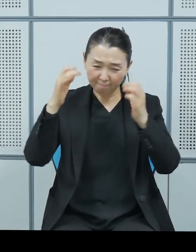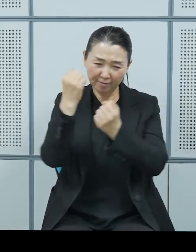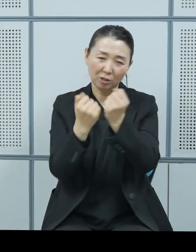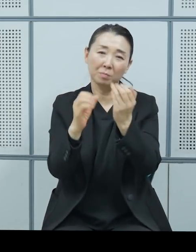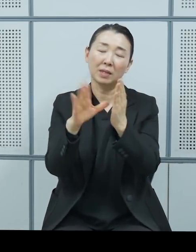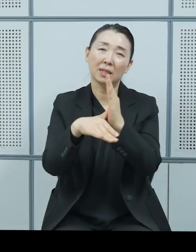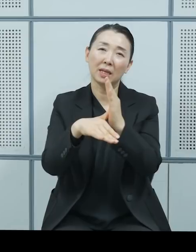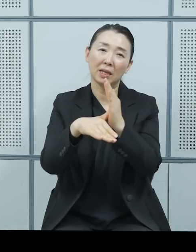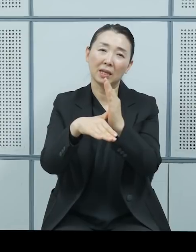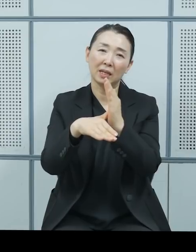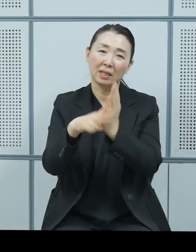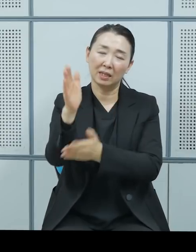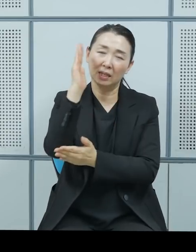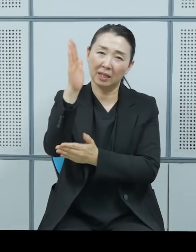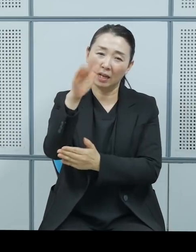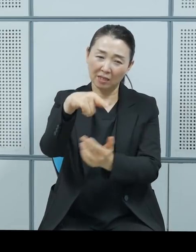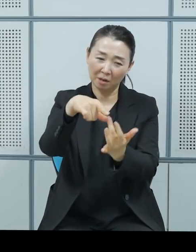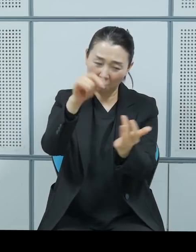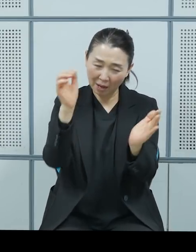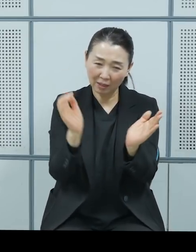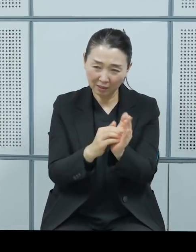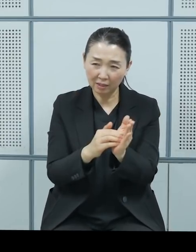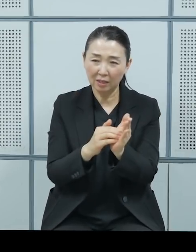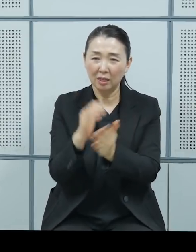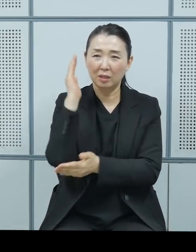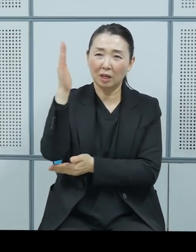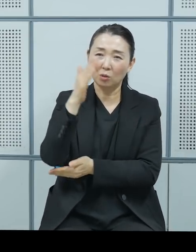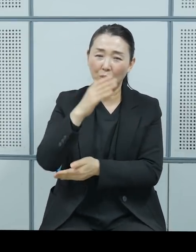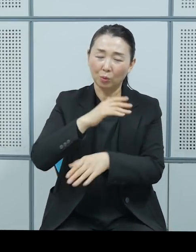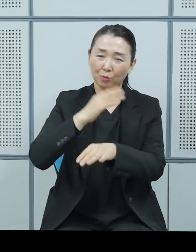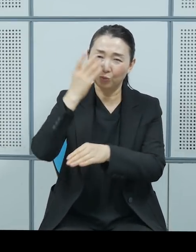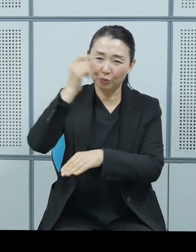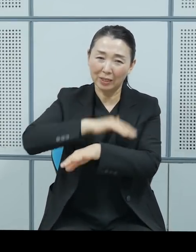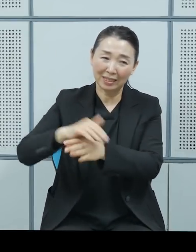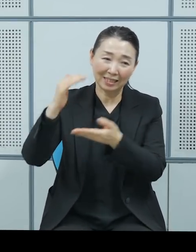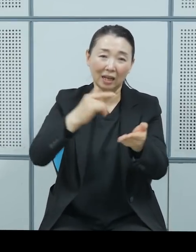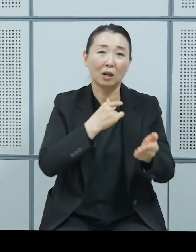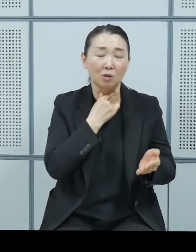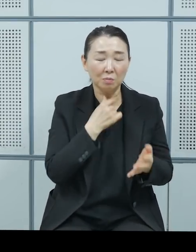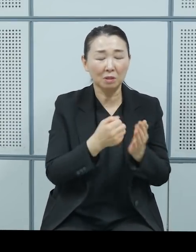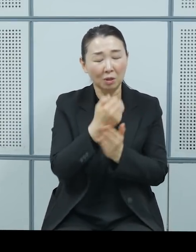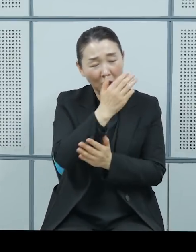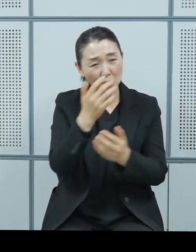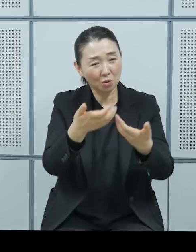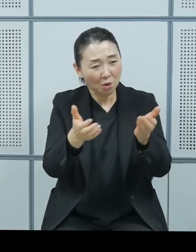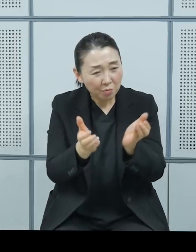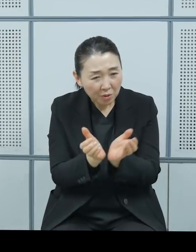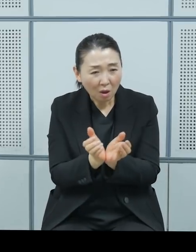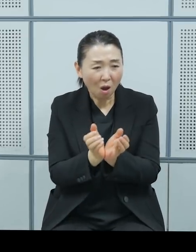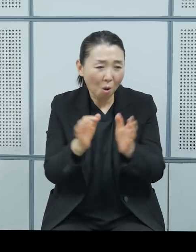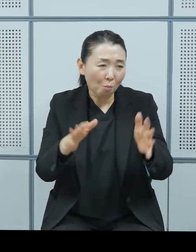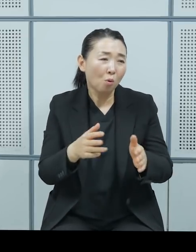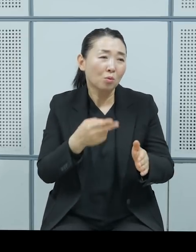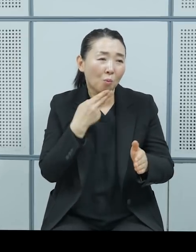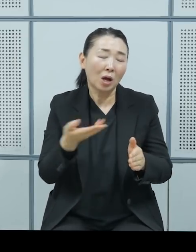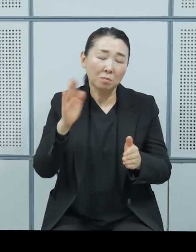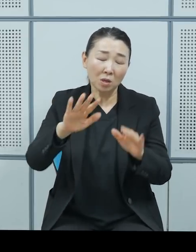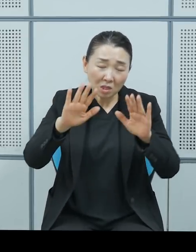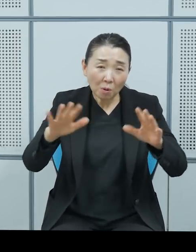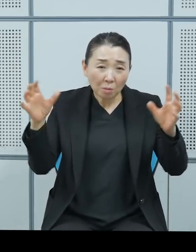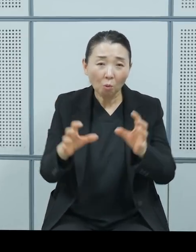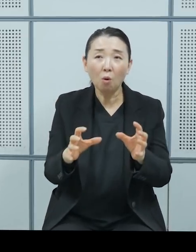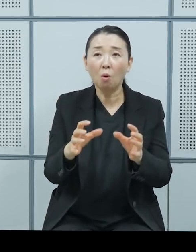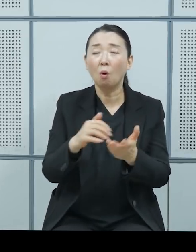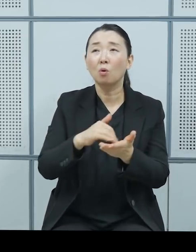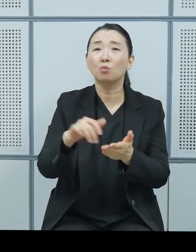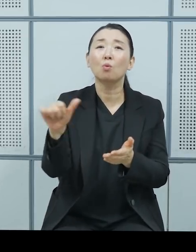네. 그 설교를 잘하려고 아내한테 여보 이렇게 청년들이 안 모이는 시대에 5천 명이 모이는데 네.